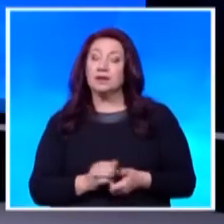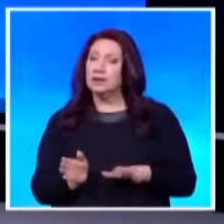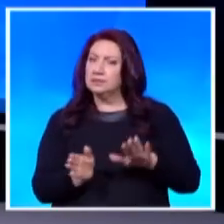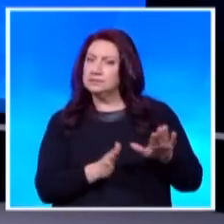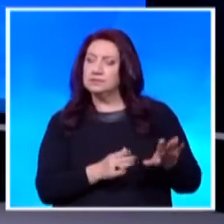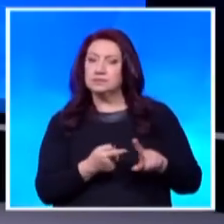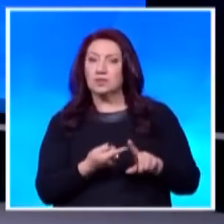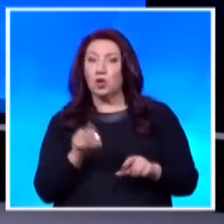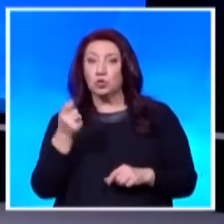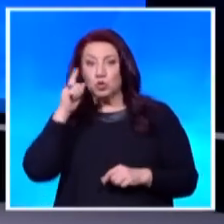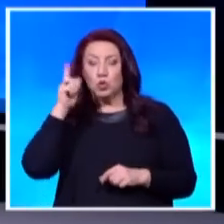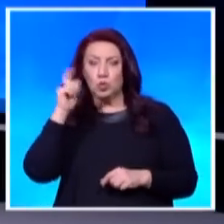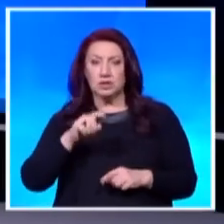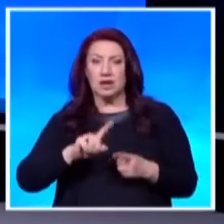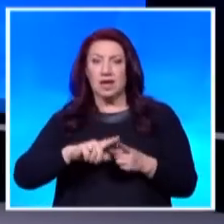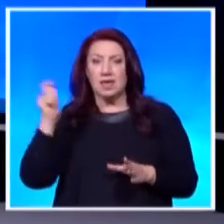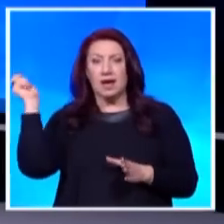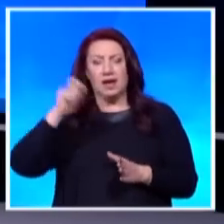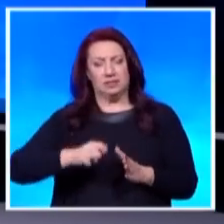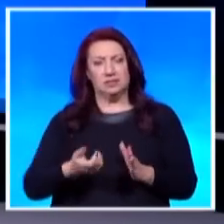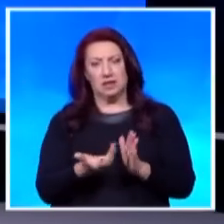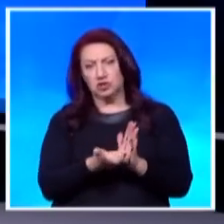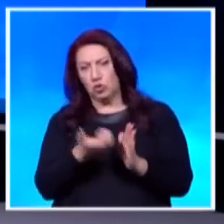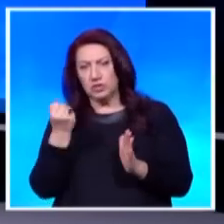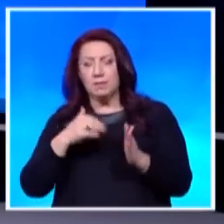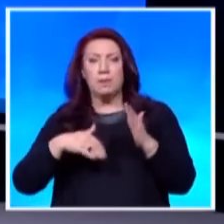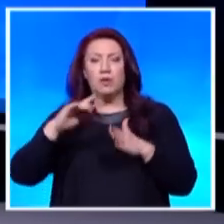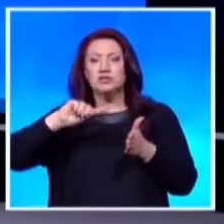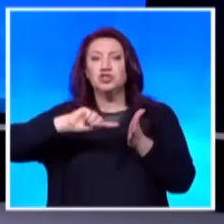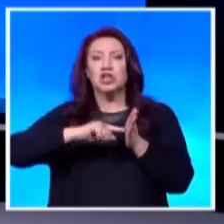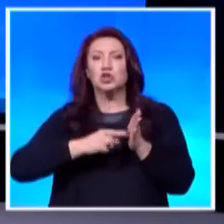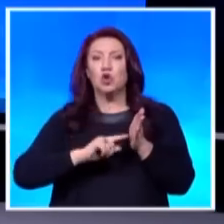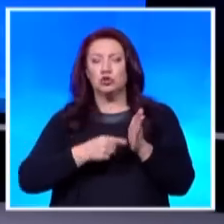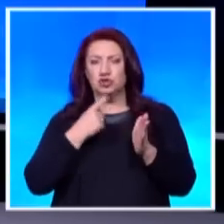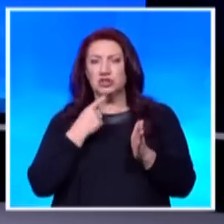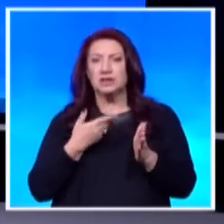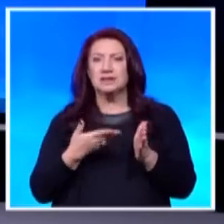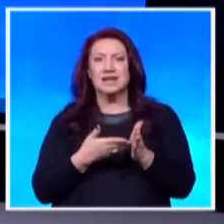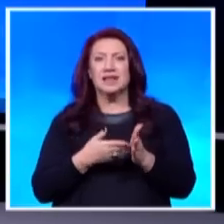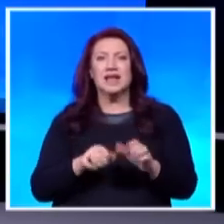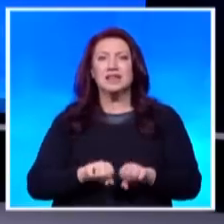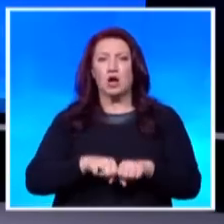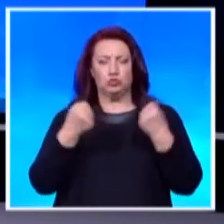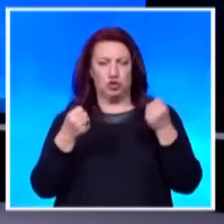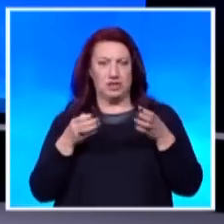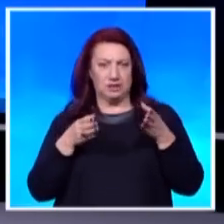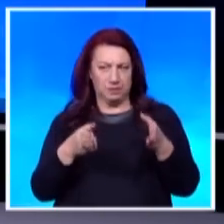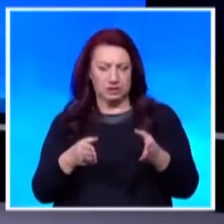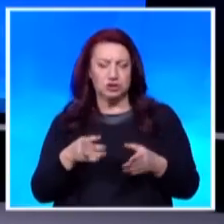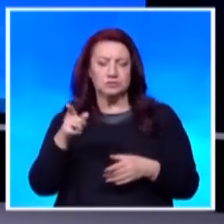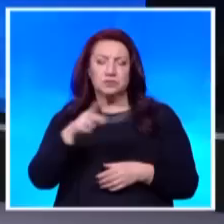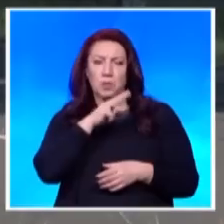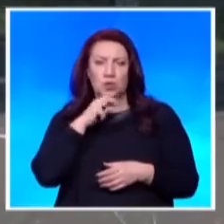повече контролни точки за нарушения по пътищата. От полицията смятат, че това е по-ефективно, отколкото увеличение на